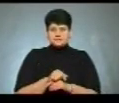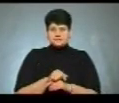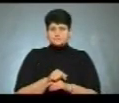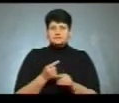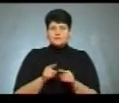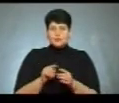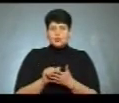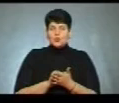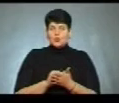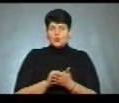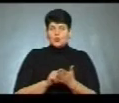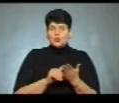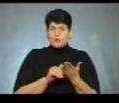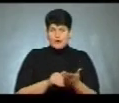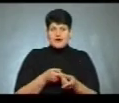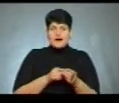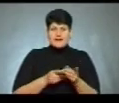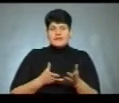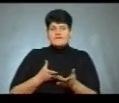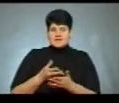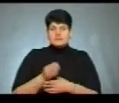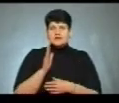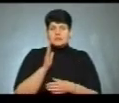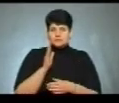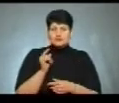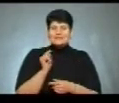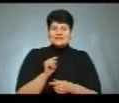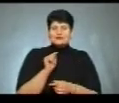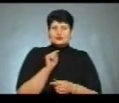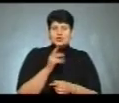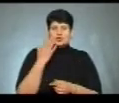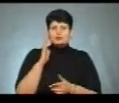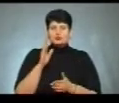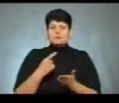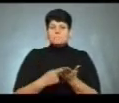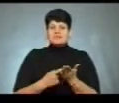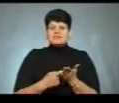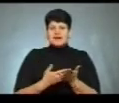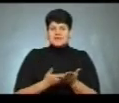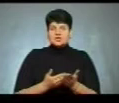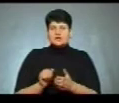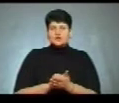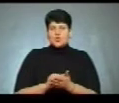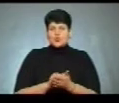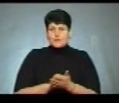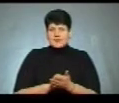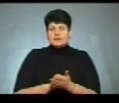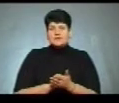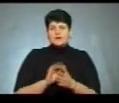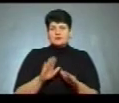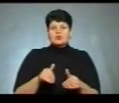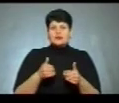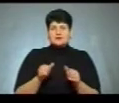цю допомогу, але реальна виплата буде тільки тоді, коли будуть підтверджені документи, які будуть